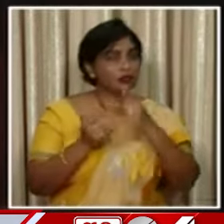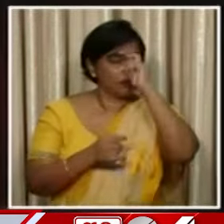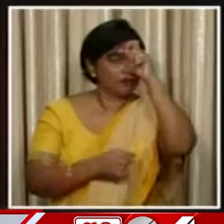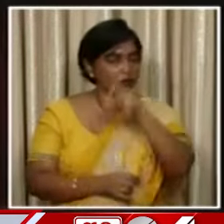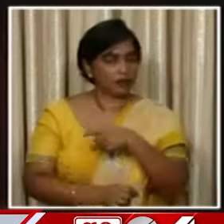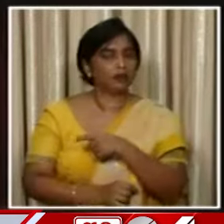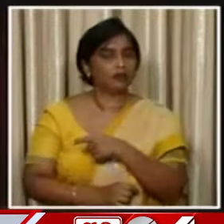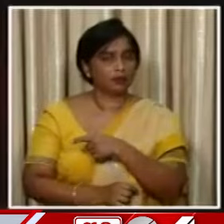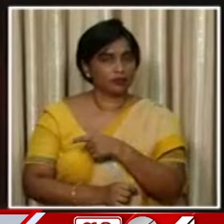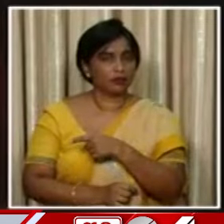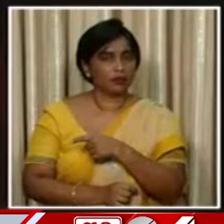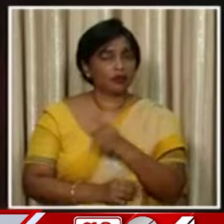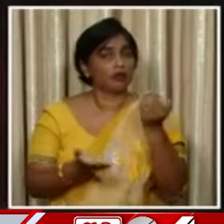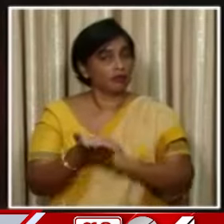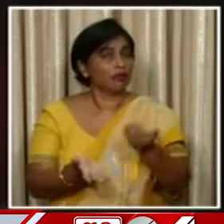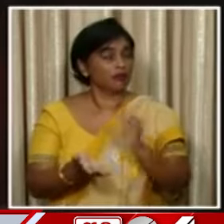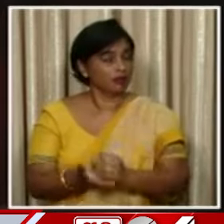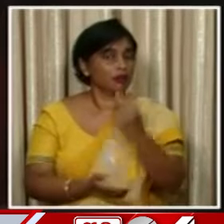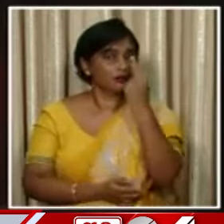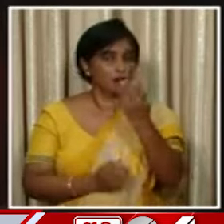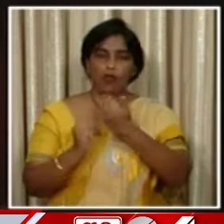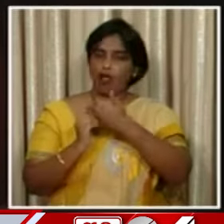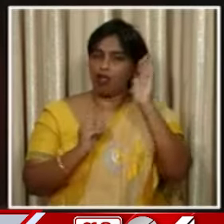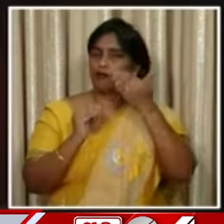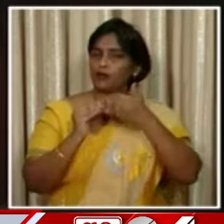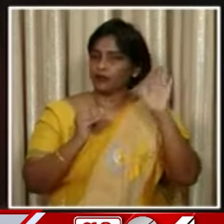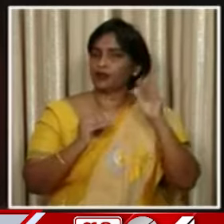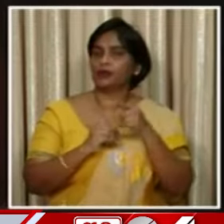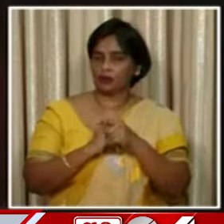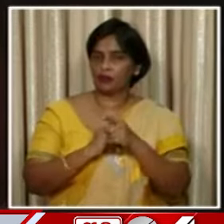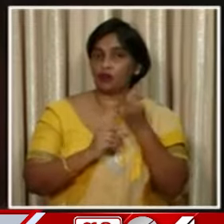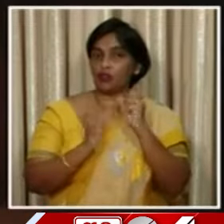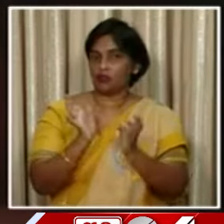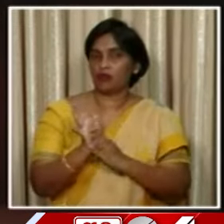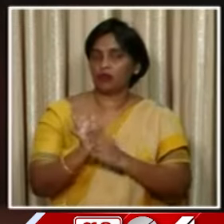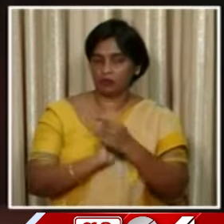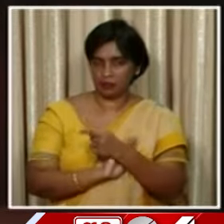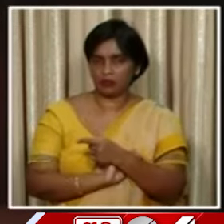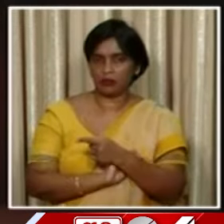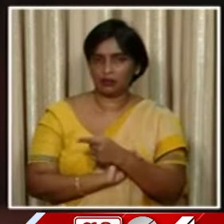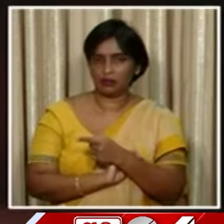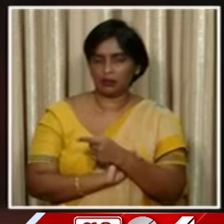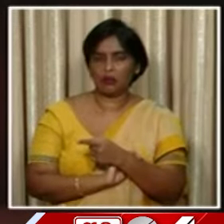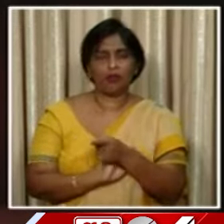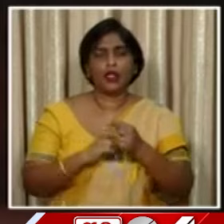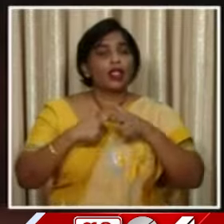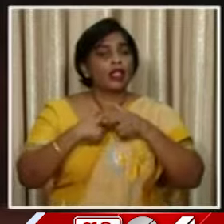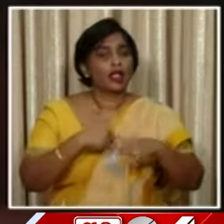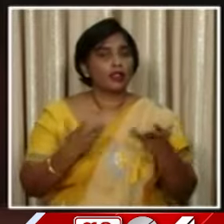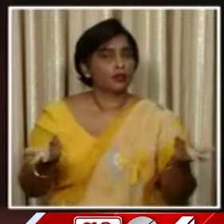මැතිතුමාව දෙවතාවක්ම ඉවත් කරා පබ්ලික් ෆිනෑන්ස් කමිටි එකේ. මොකක්ද ඒකට